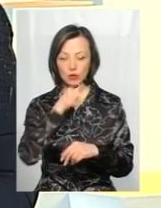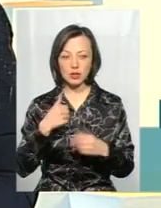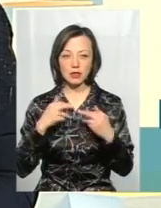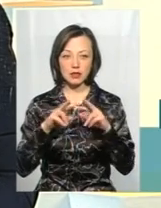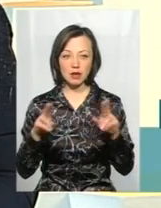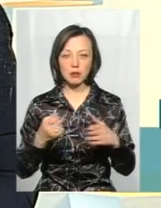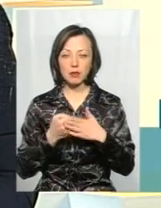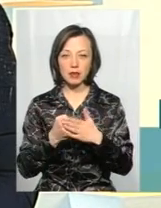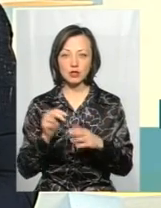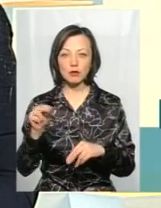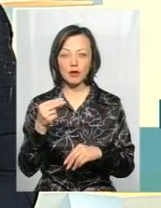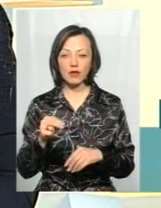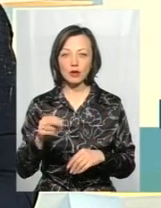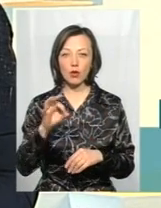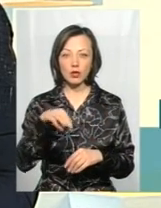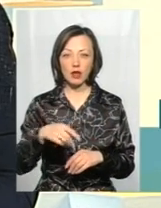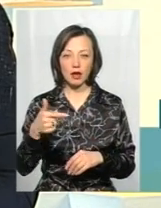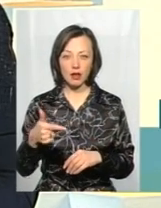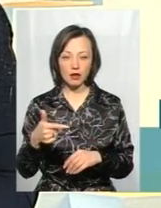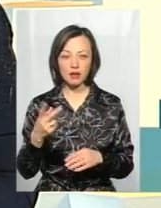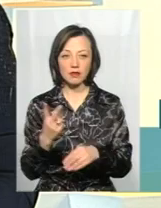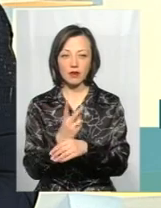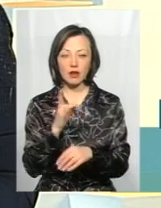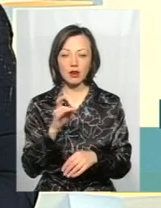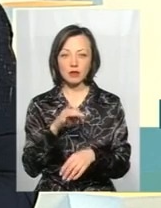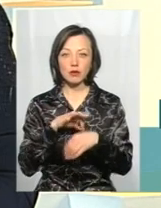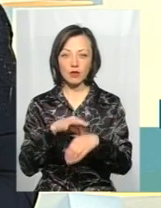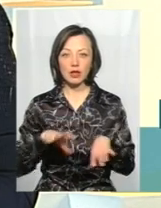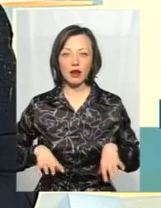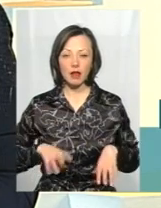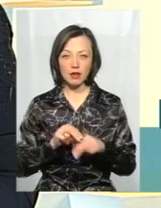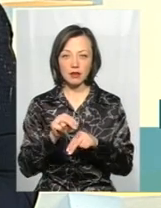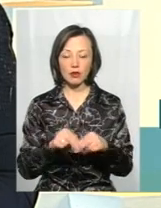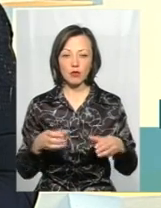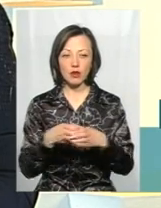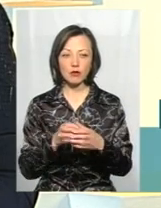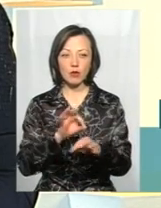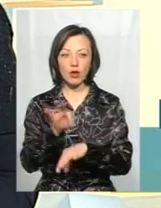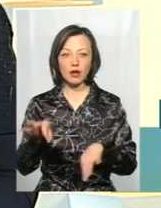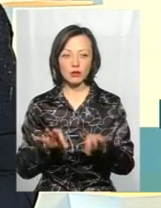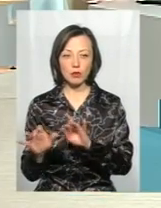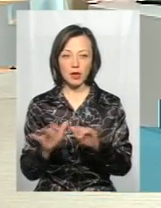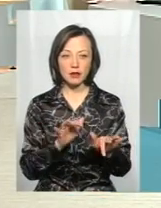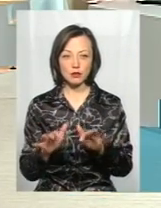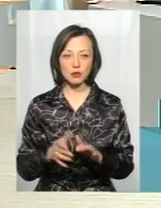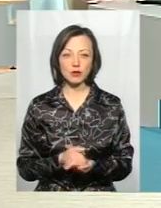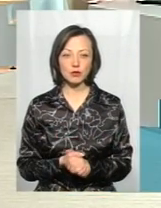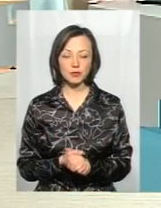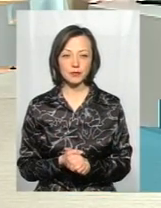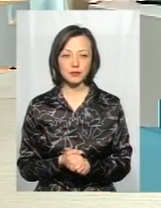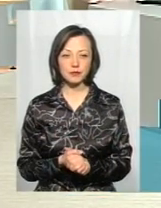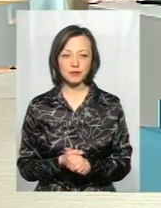базі Чемеровецької об'єднаної територіальної громади двічі проводила тренінги для громади щодо проєктного менеджменту. Тобто